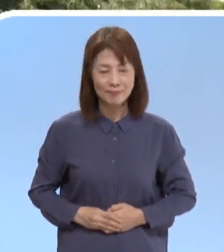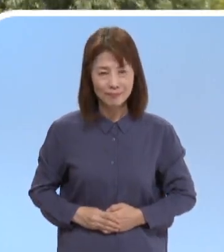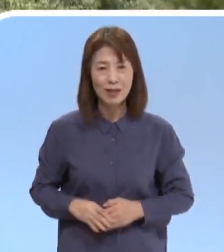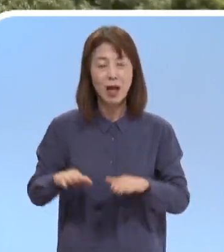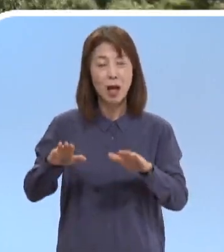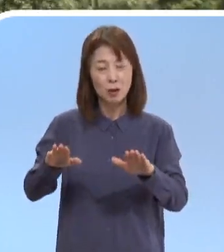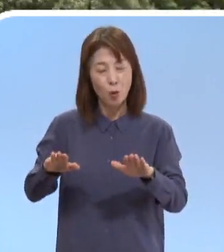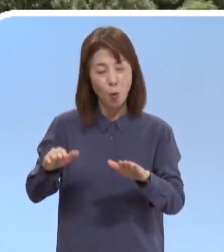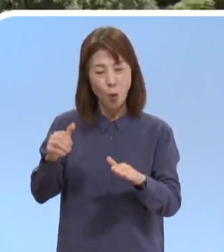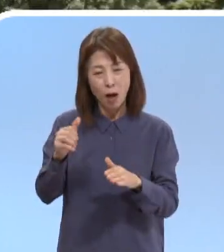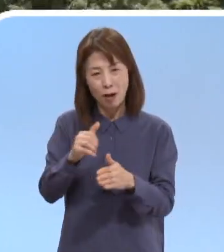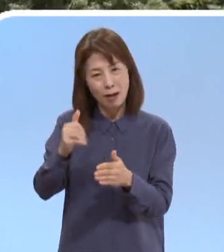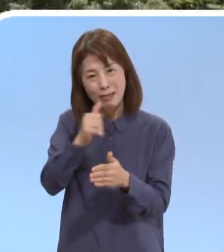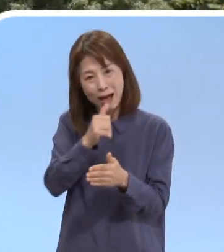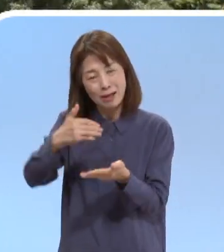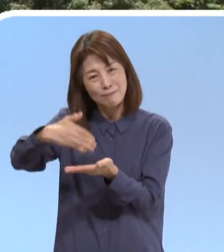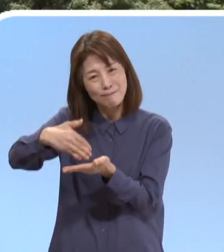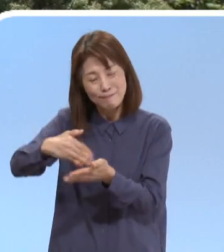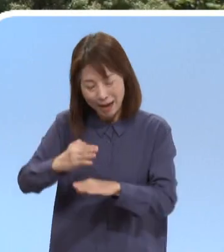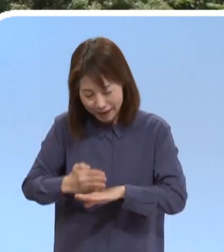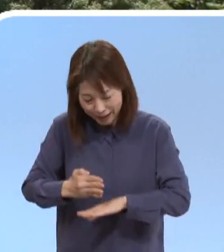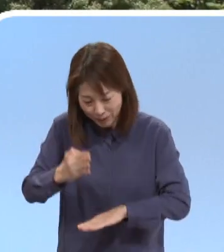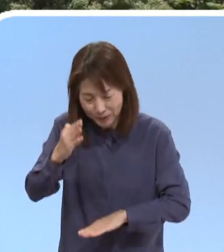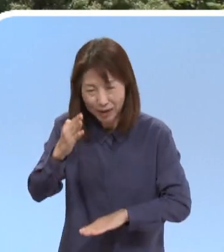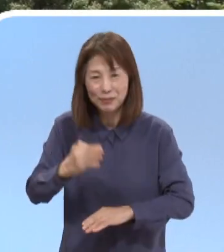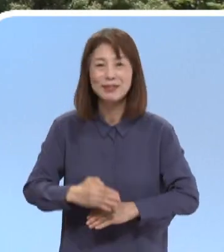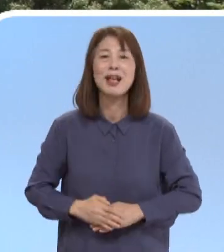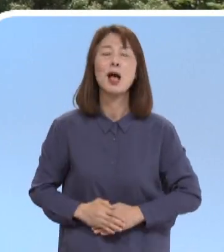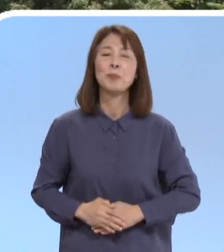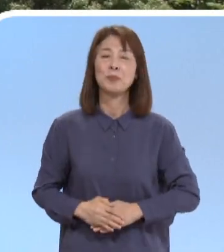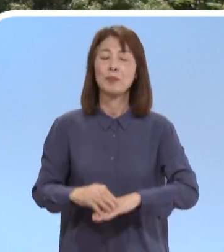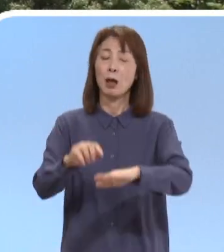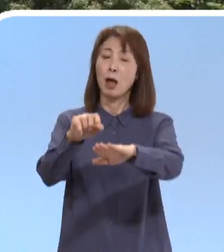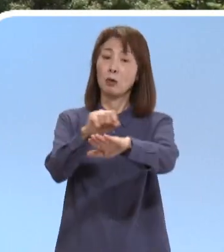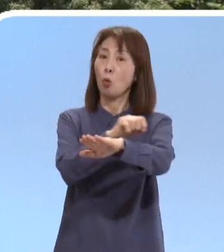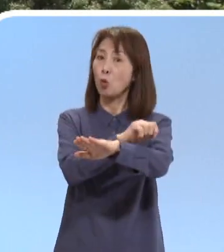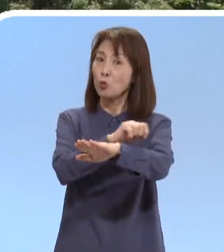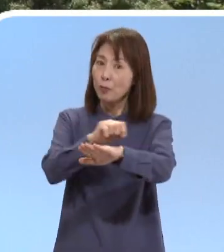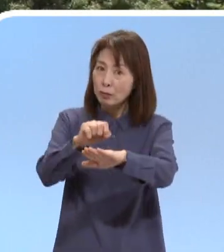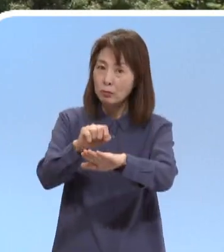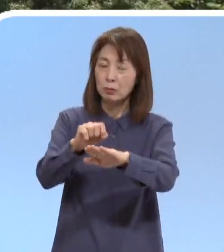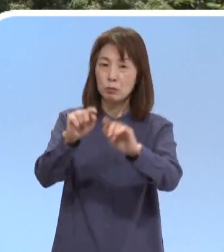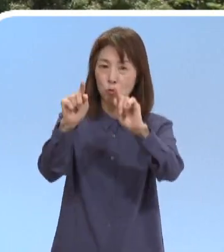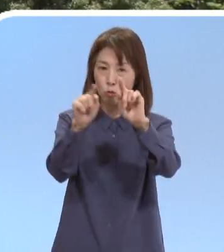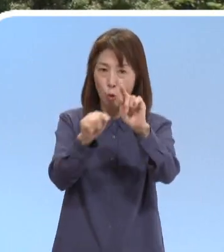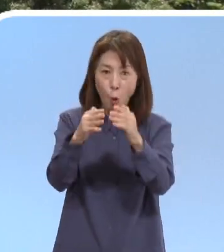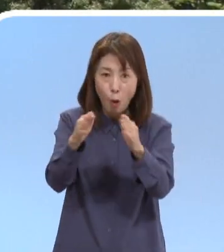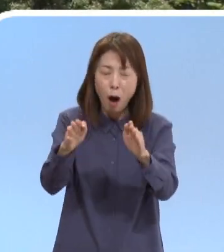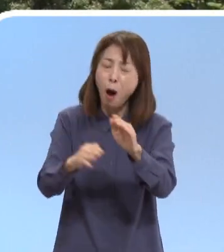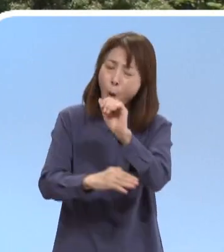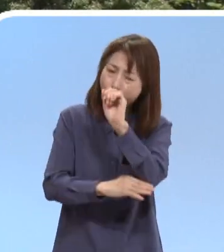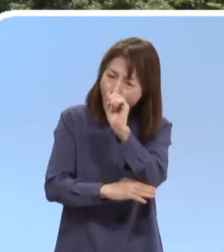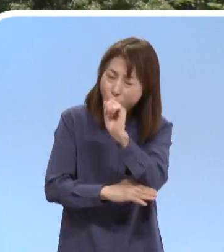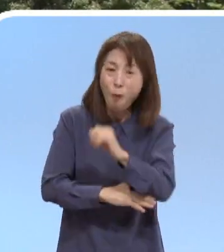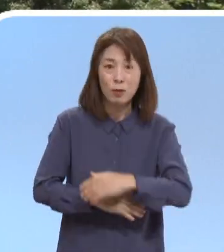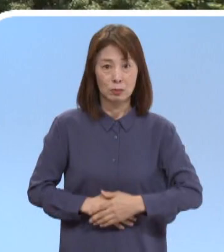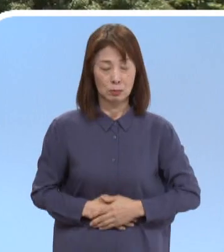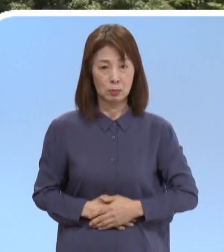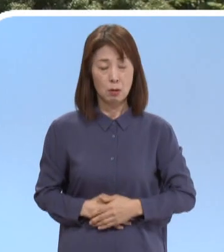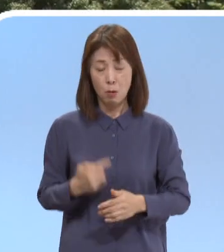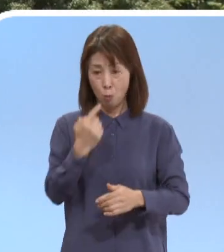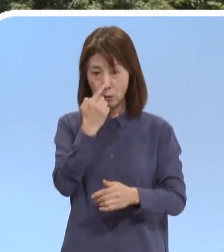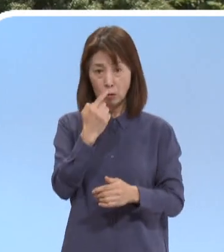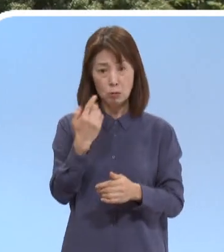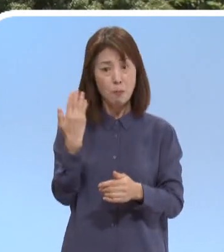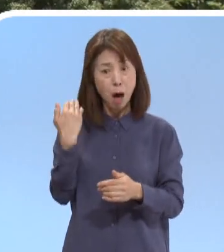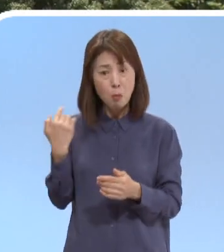や、今日は岡田さんご案内ありがとうございました。 これこそありがとうございました。 いや、もう特別公開思ってすごかったですね。 ありがとうございます。 いや、もう日頃まあ来